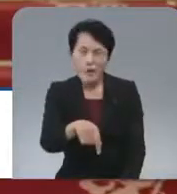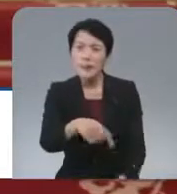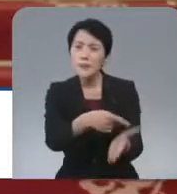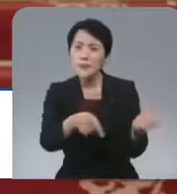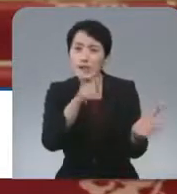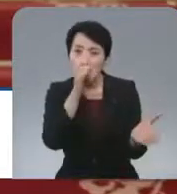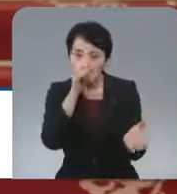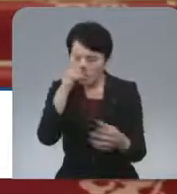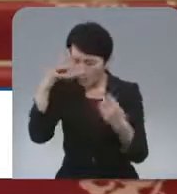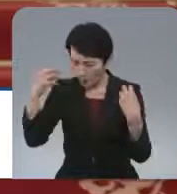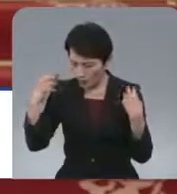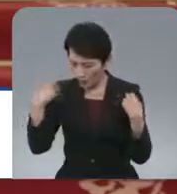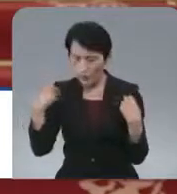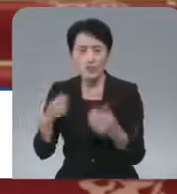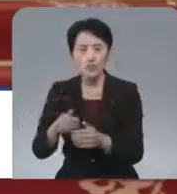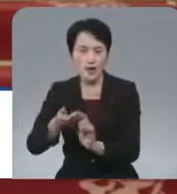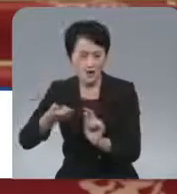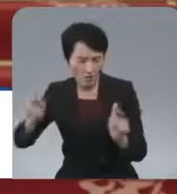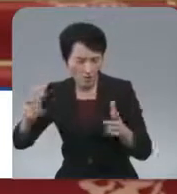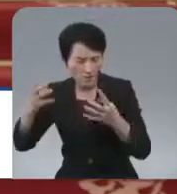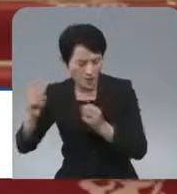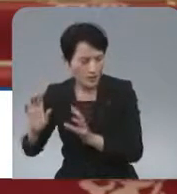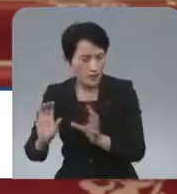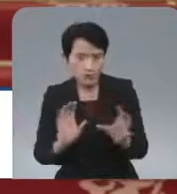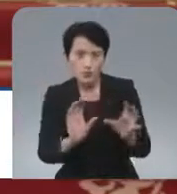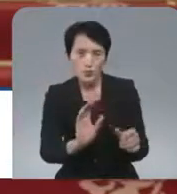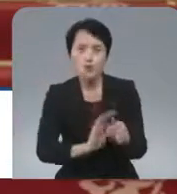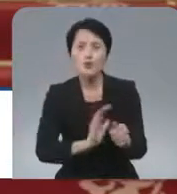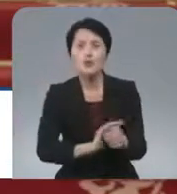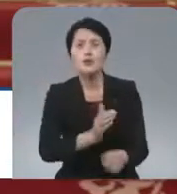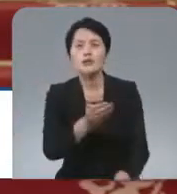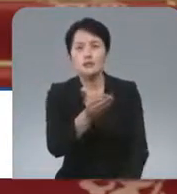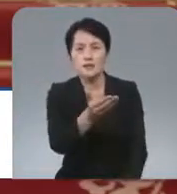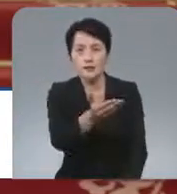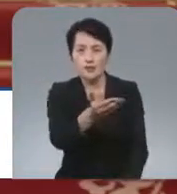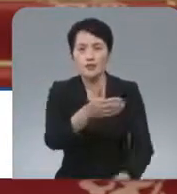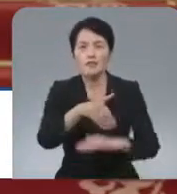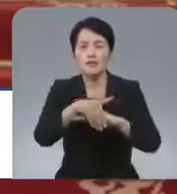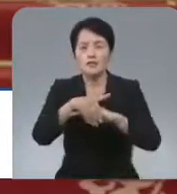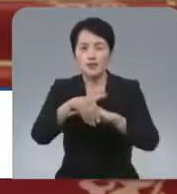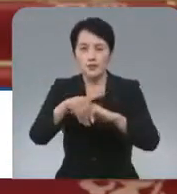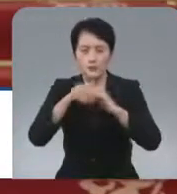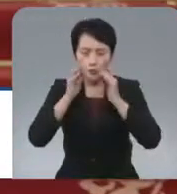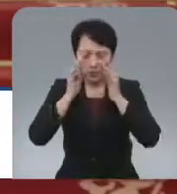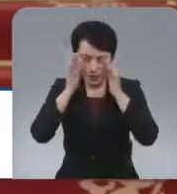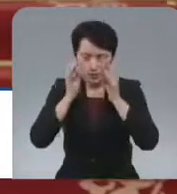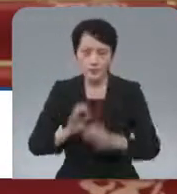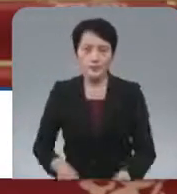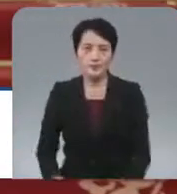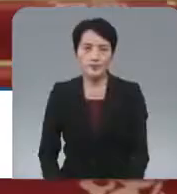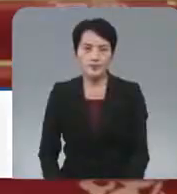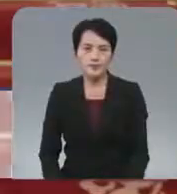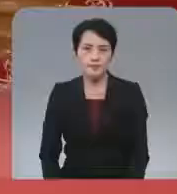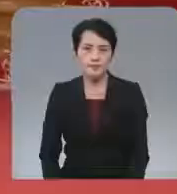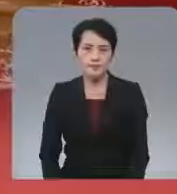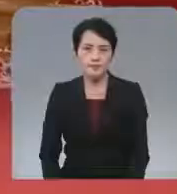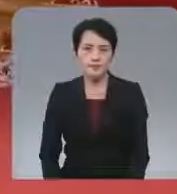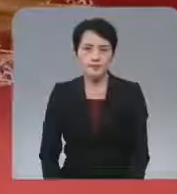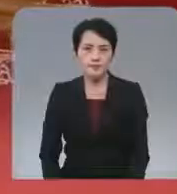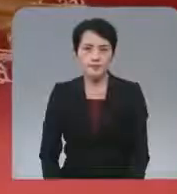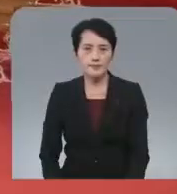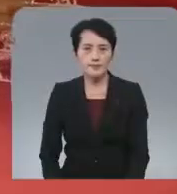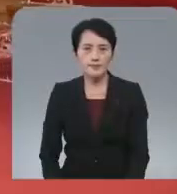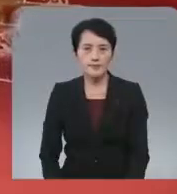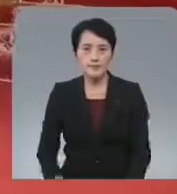завершения корейской войны выразив сожаление по поводу того что страна вынуждена жить в условиях пандемии кофе